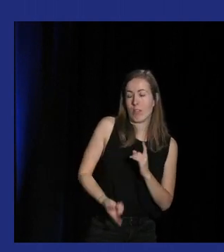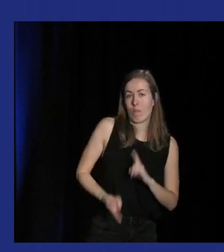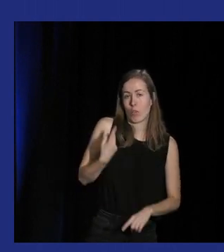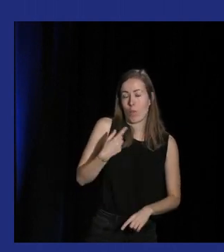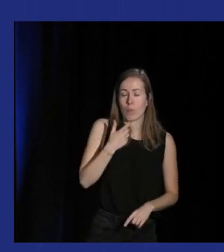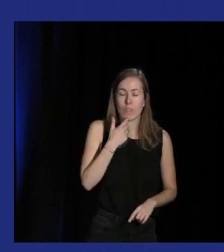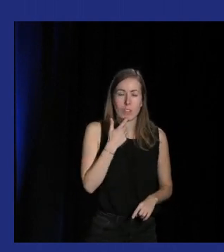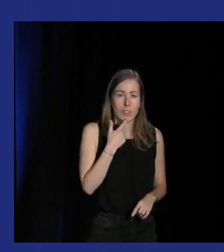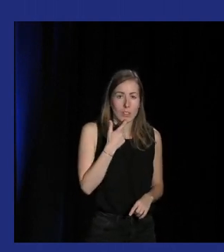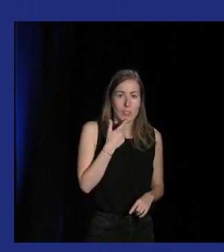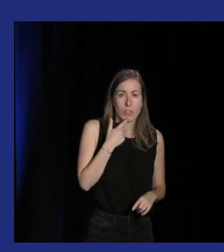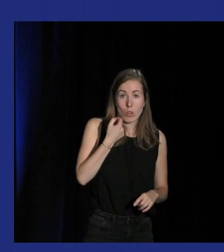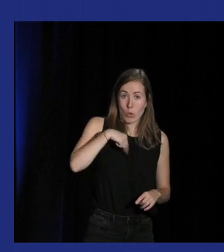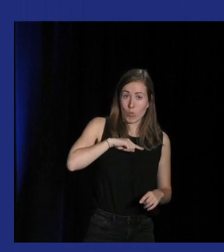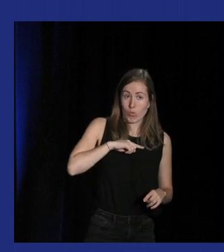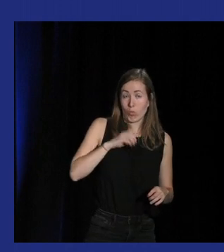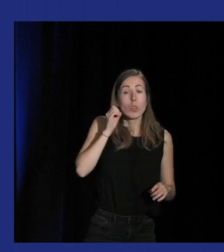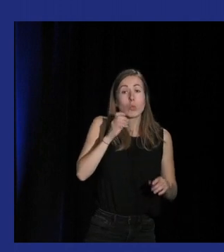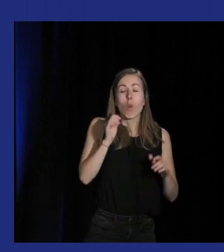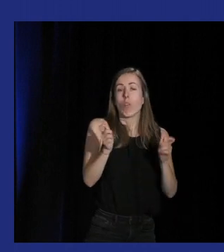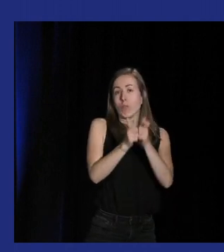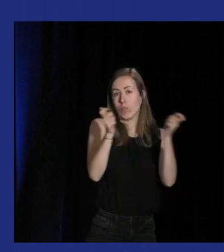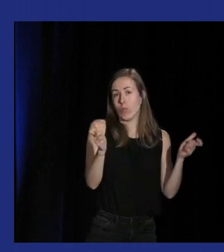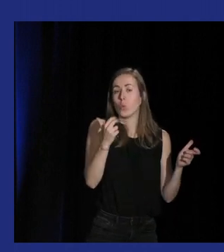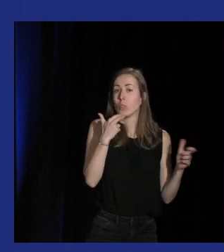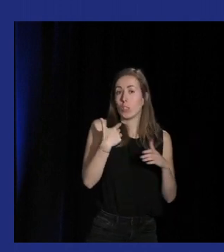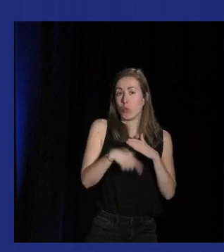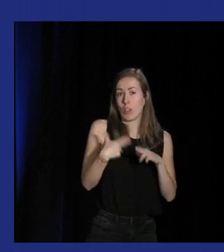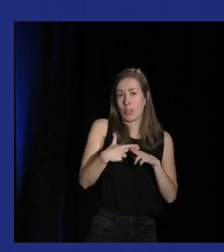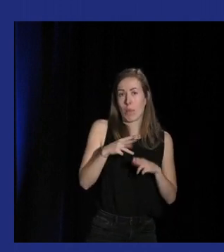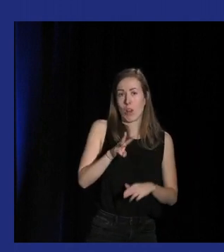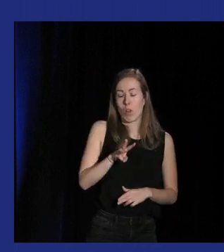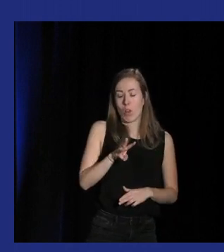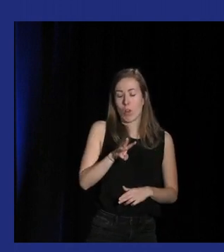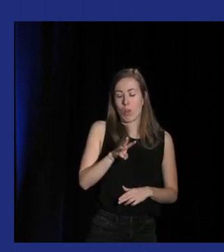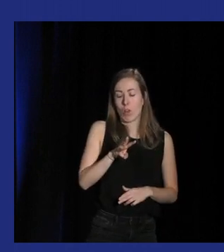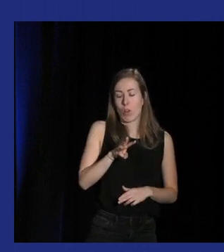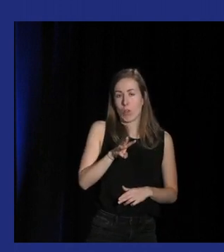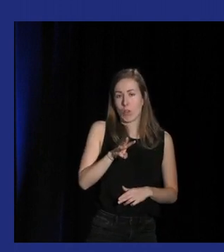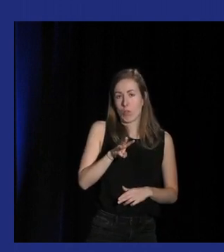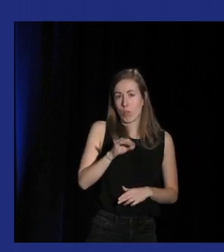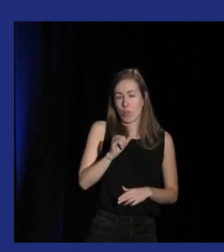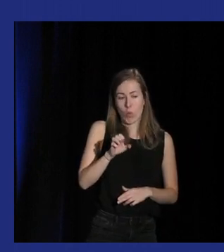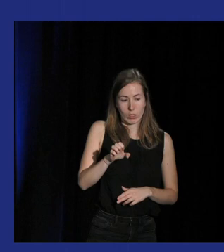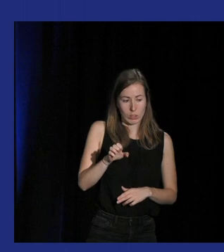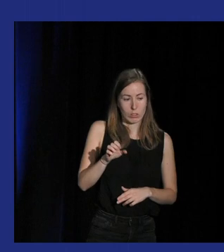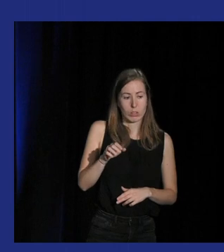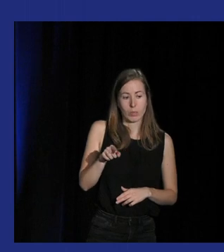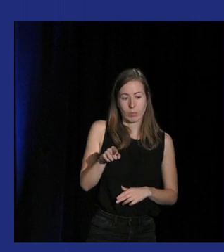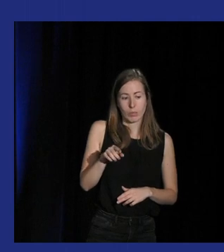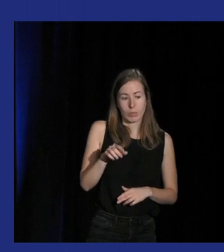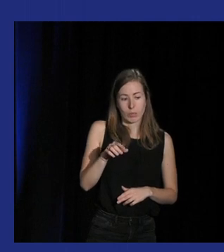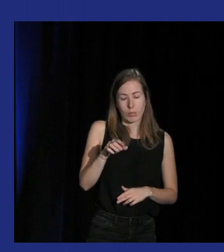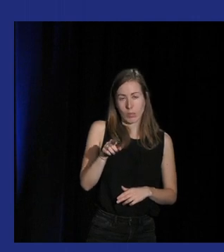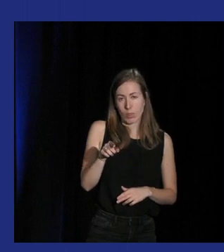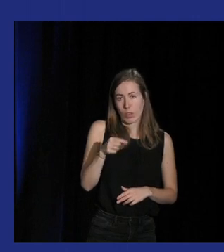utilise nos la plupart des boîtes utilisent wise qui est un moteur déjà existant ça fait des années qui font ça c'est